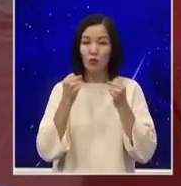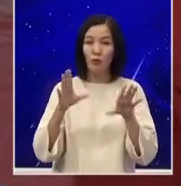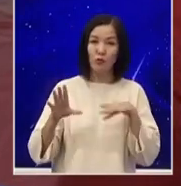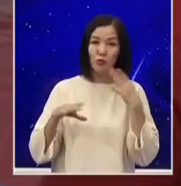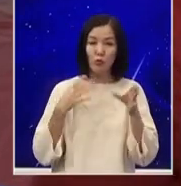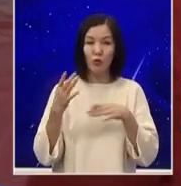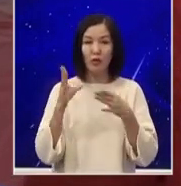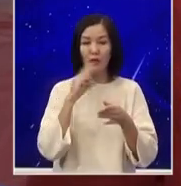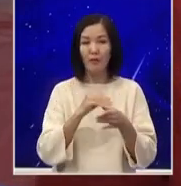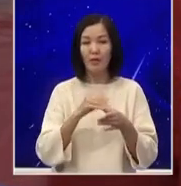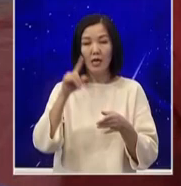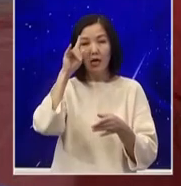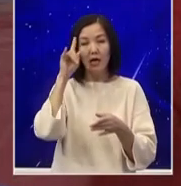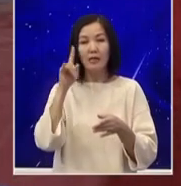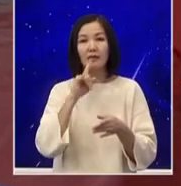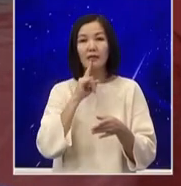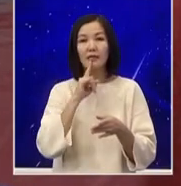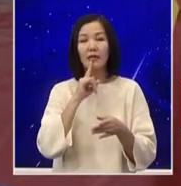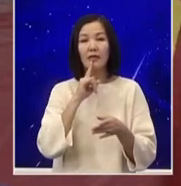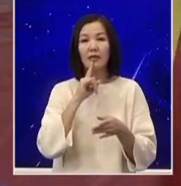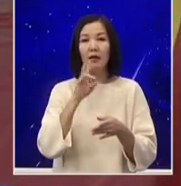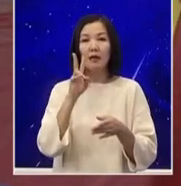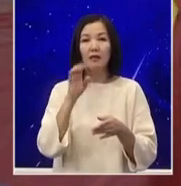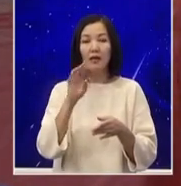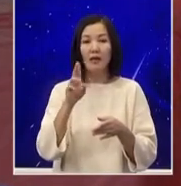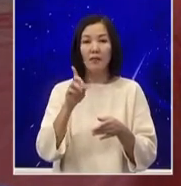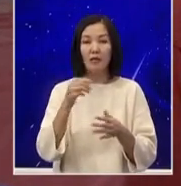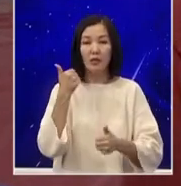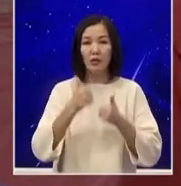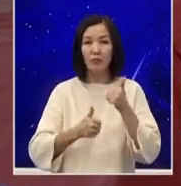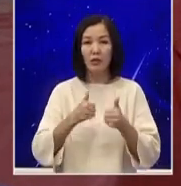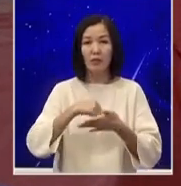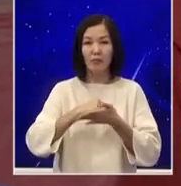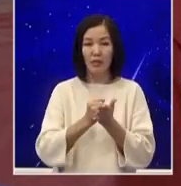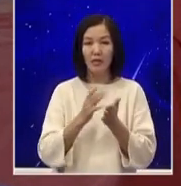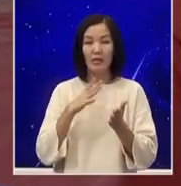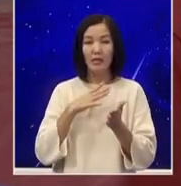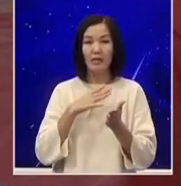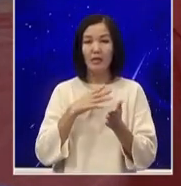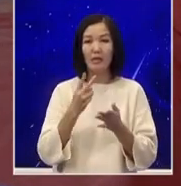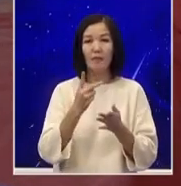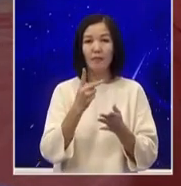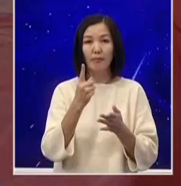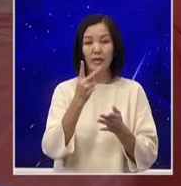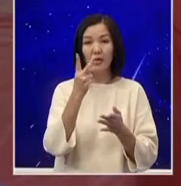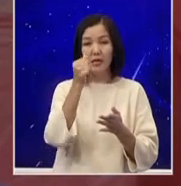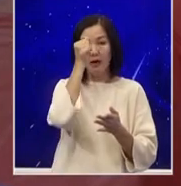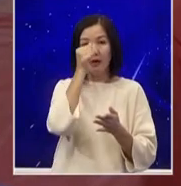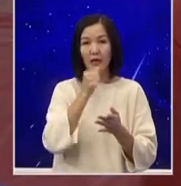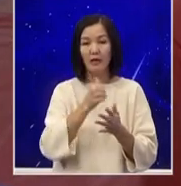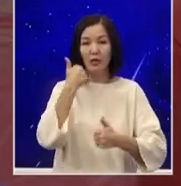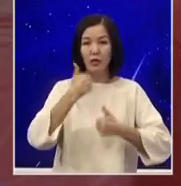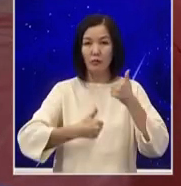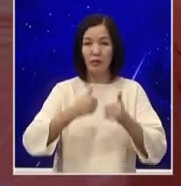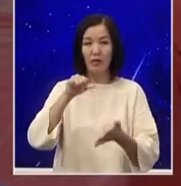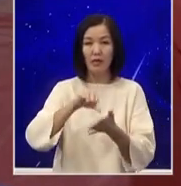ноябрь айында Қазақстан республикасы чемпионаты болады деп белгіленді федерациядан. Осы бір-екі айдан кейін жаңағы чемпионат